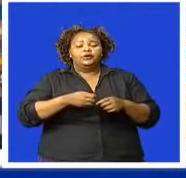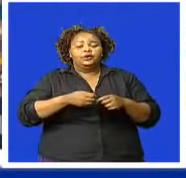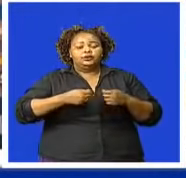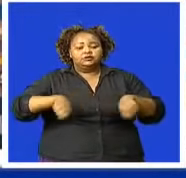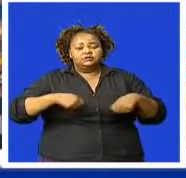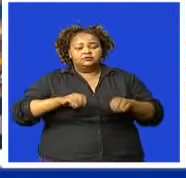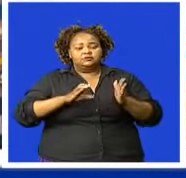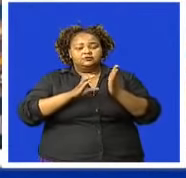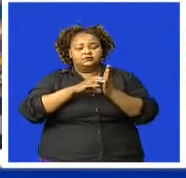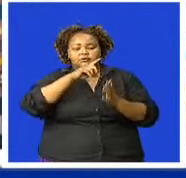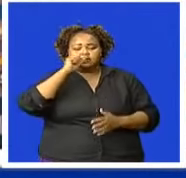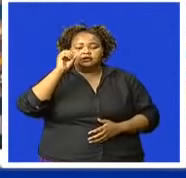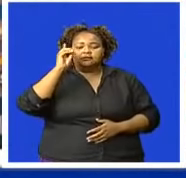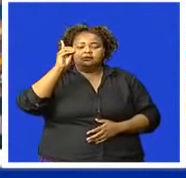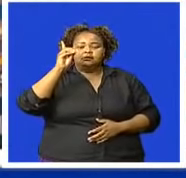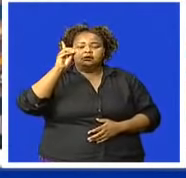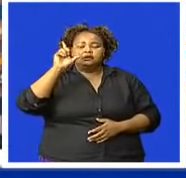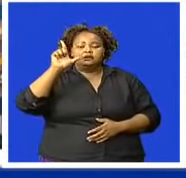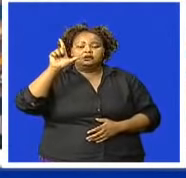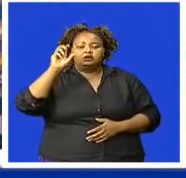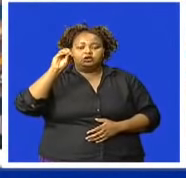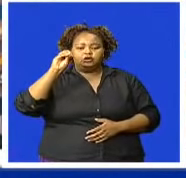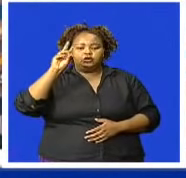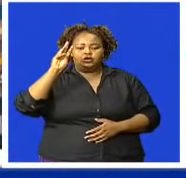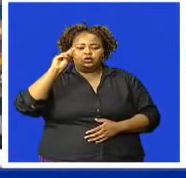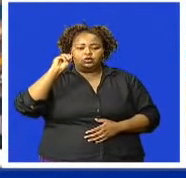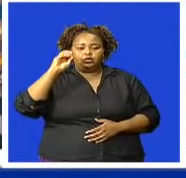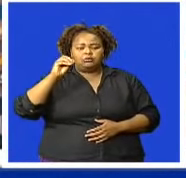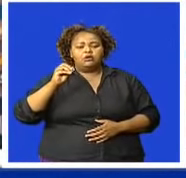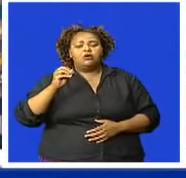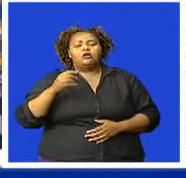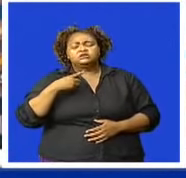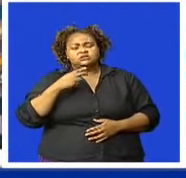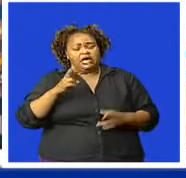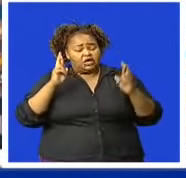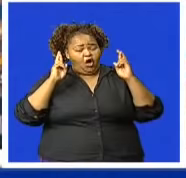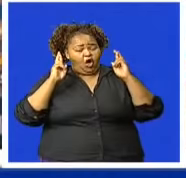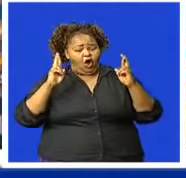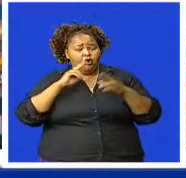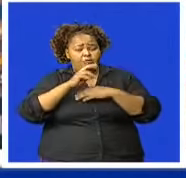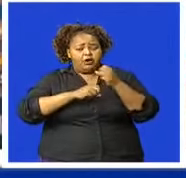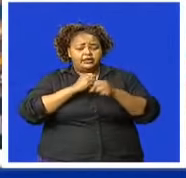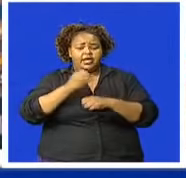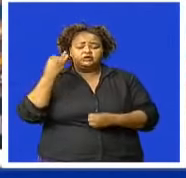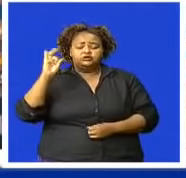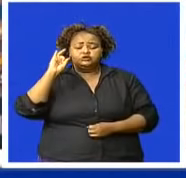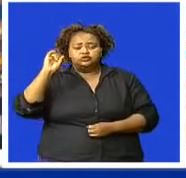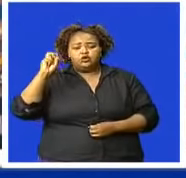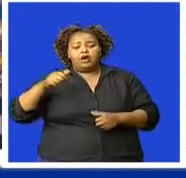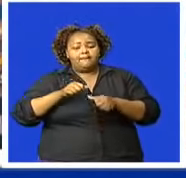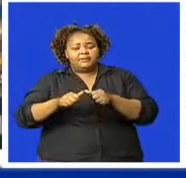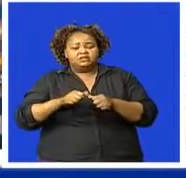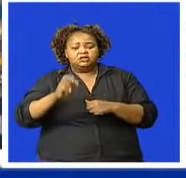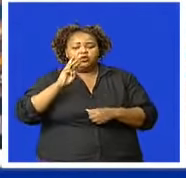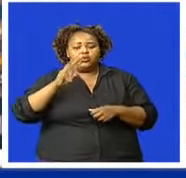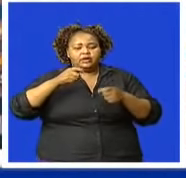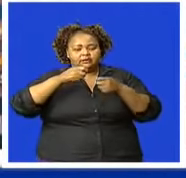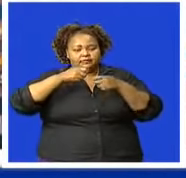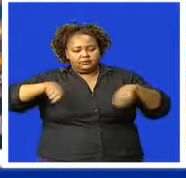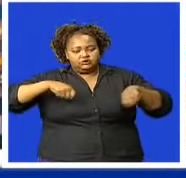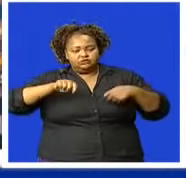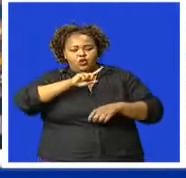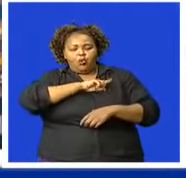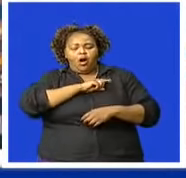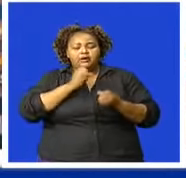eveni Darius Dlomo uthi ke unelithemba lelikhulu ukuthi umnyaka wa 2021 utawuba ngcono kutemidlalo njengoba ke